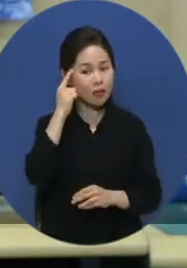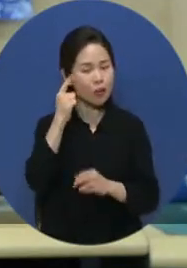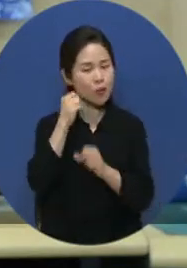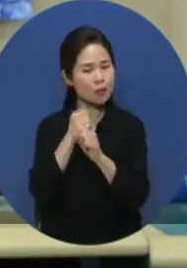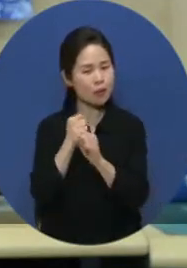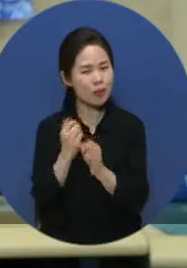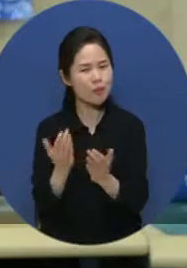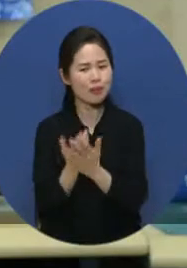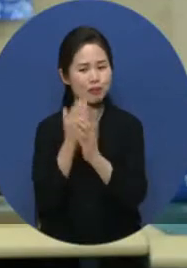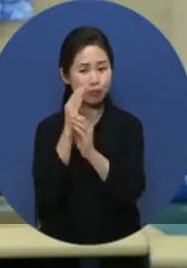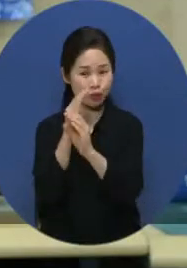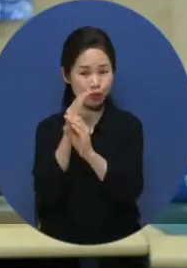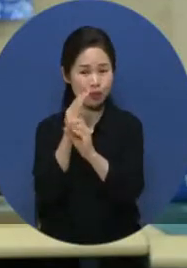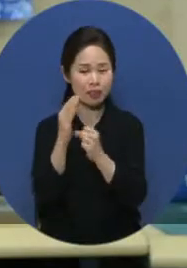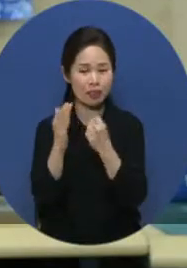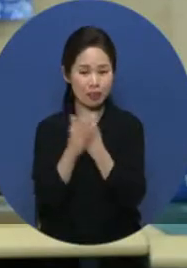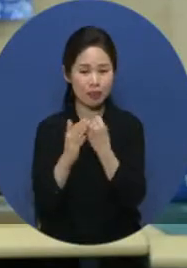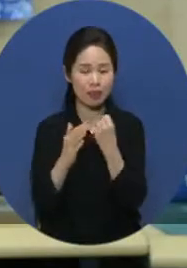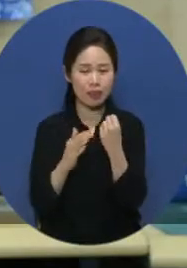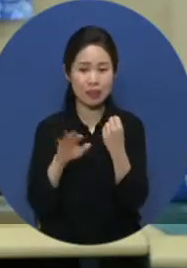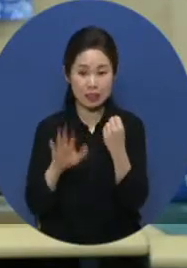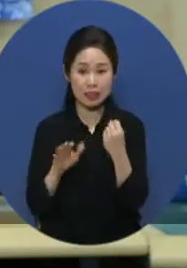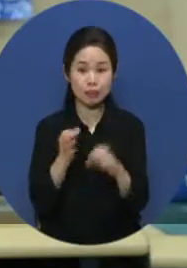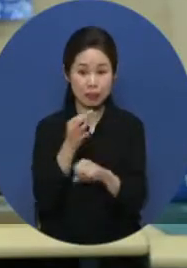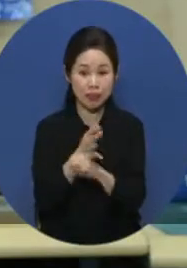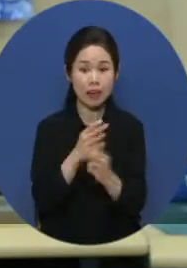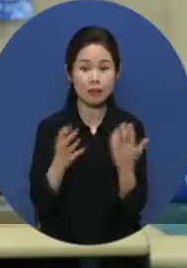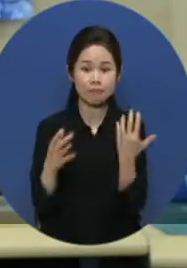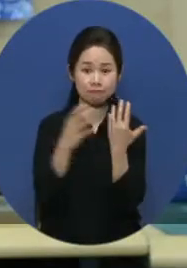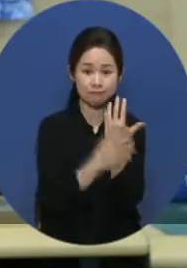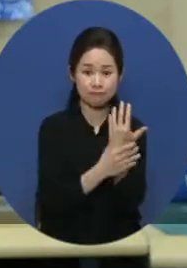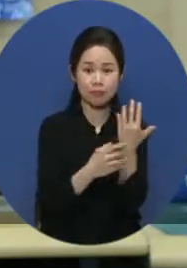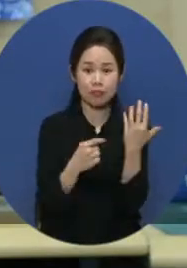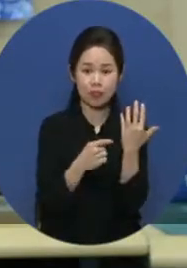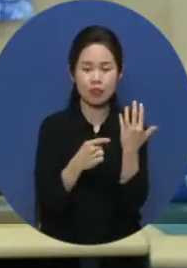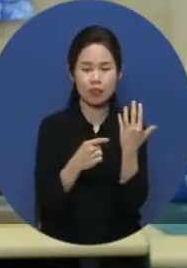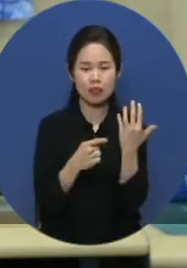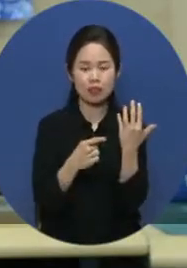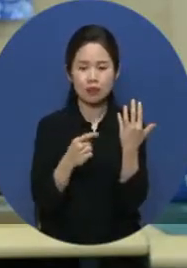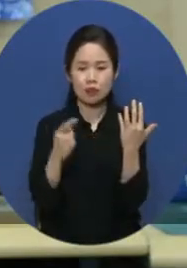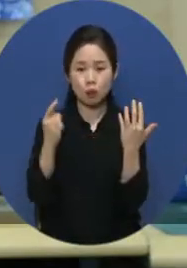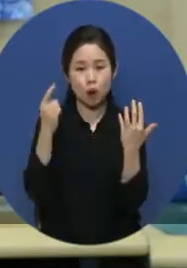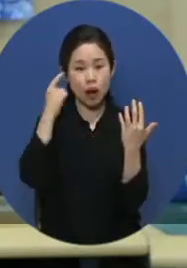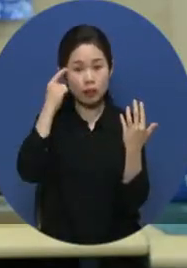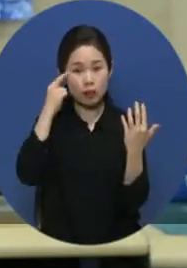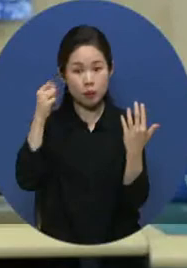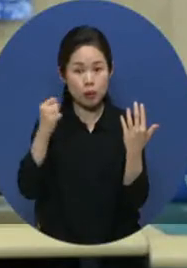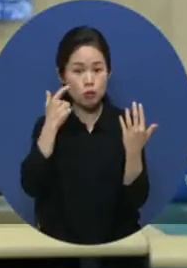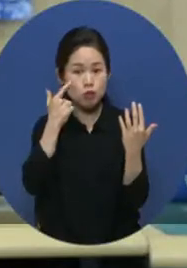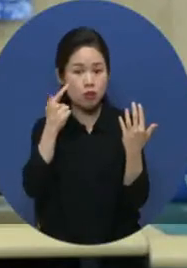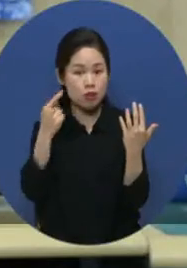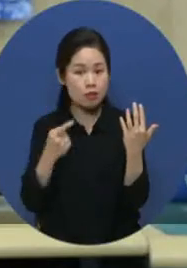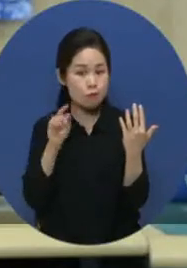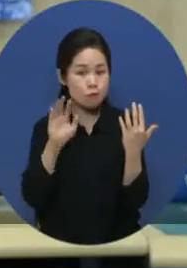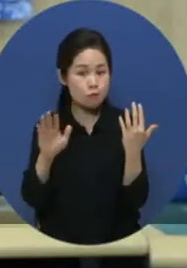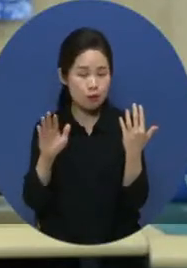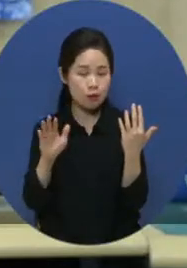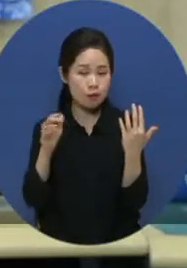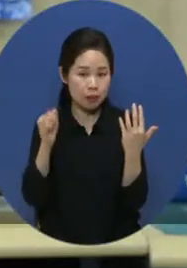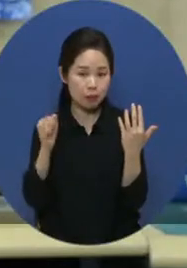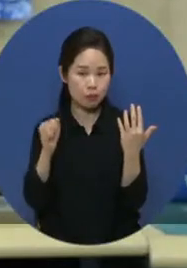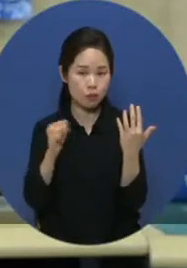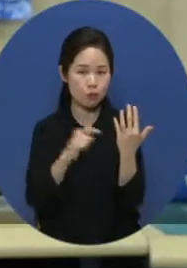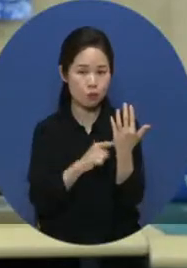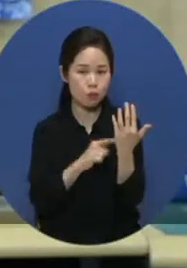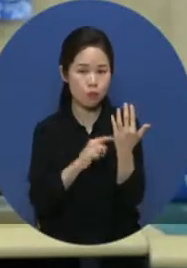나중에는 이런 거죠. 이 손이 현재 소면 이 손을 구매했는데 만약에 이 손이 좀 더 개발이 되어 6개월이나 1년 후나 2년 후에 그러면은 손만